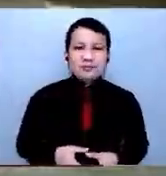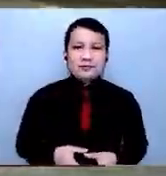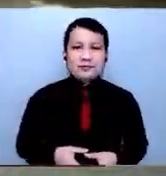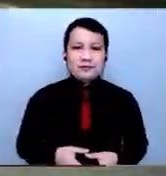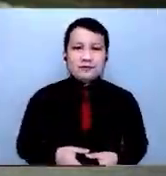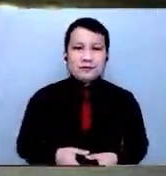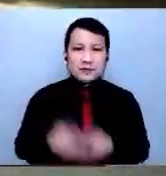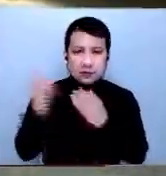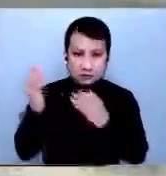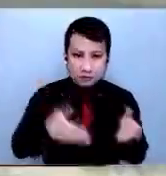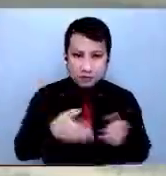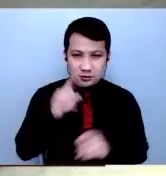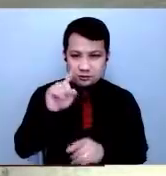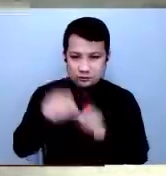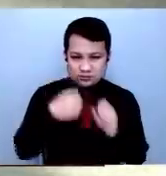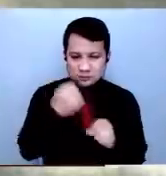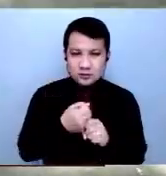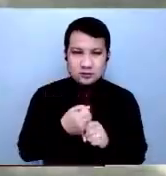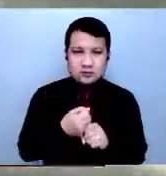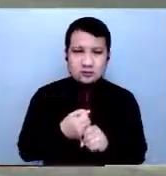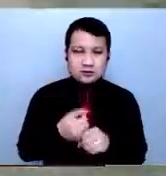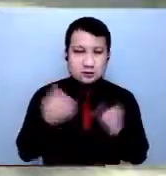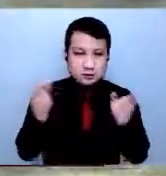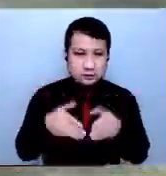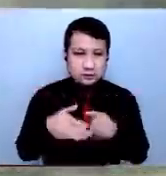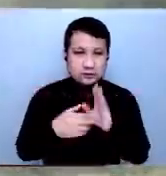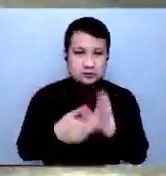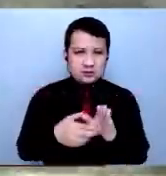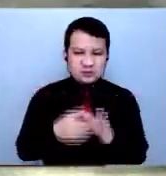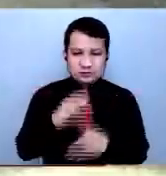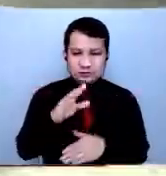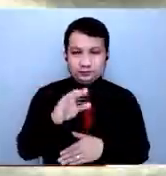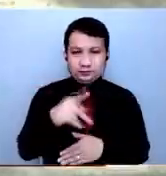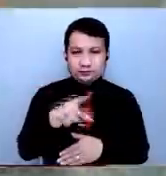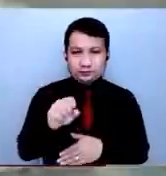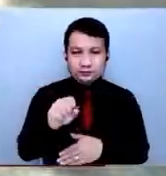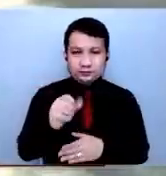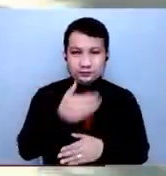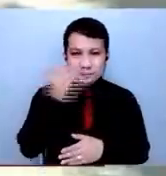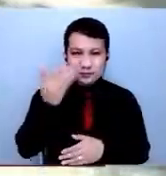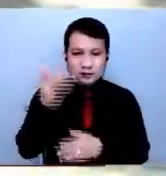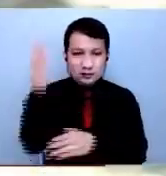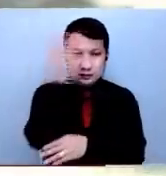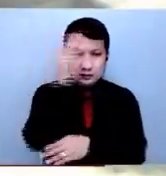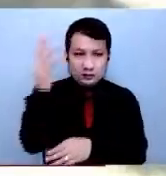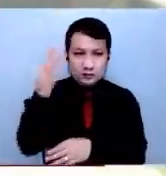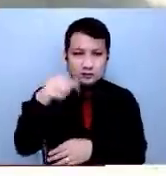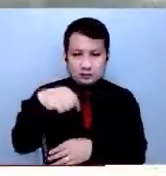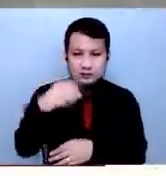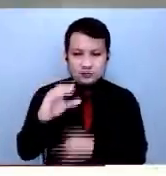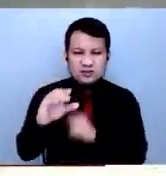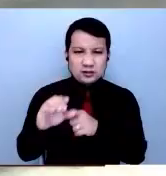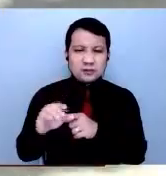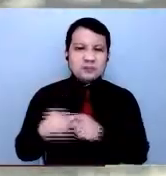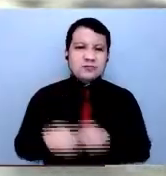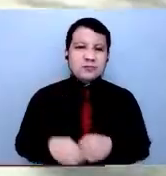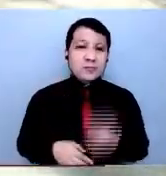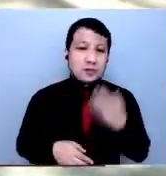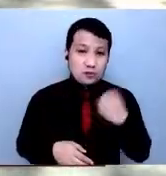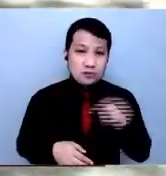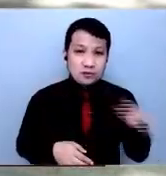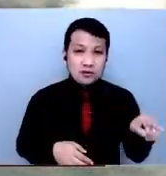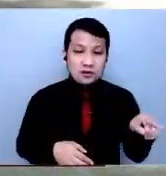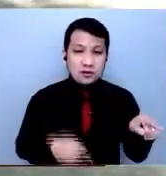Bit-bit ang isang taong gulang na anak, sinulit ni Beverly Simbaho ng preskong hangin at lilim ng mga puno sa Quezon City Circle. Siyempre, andun pa rin po